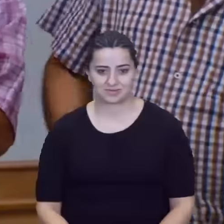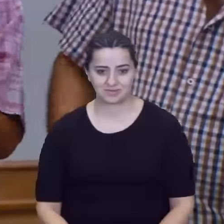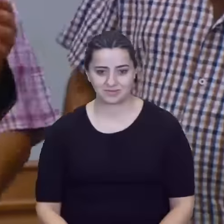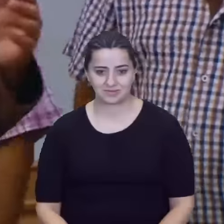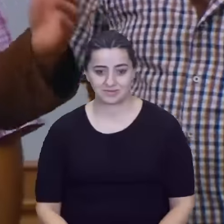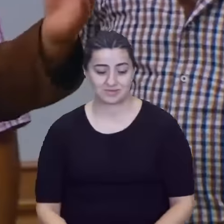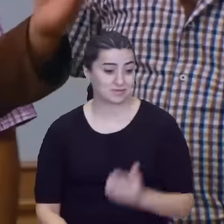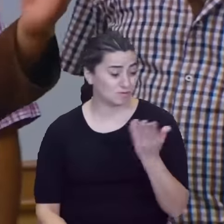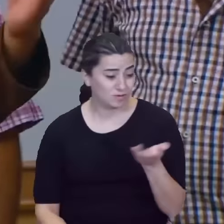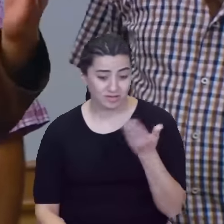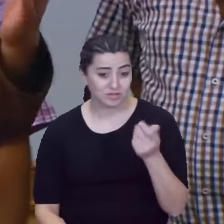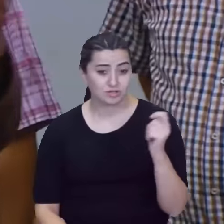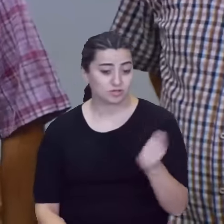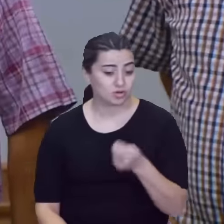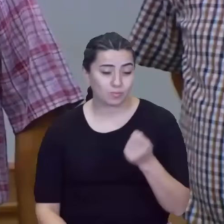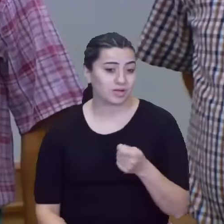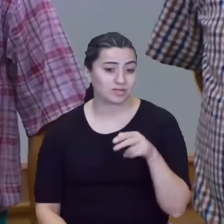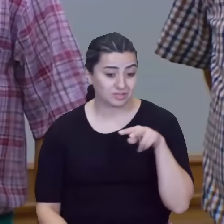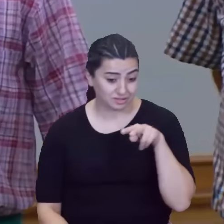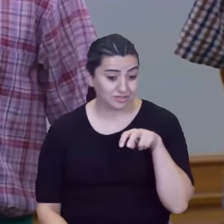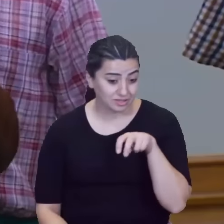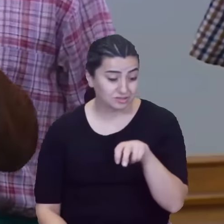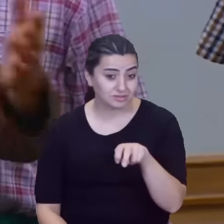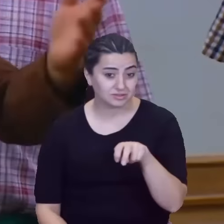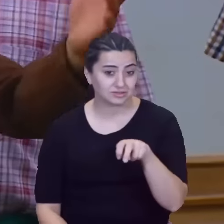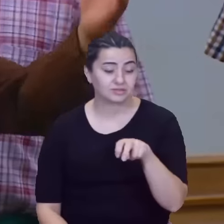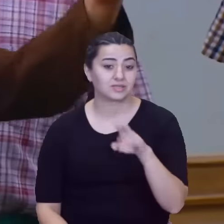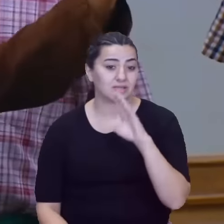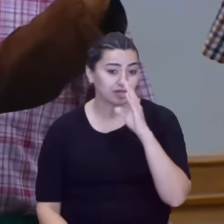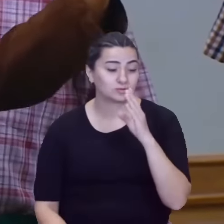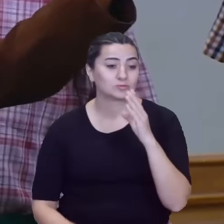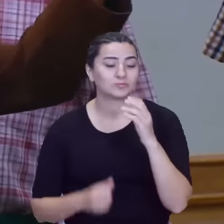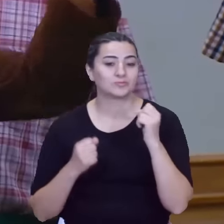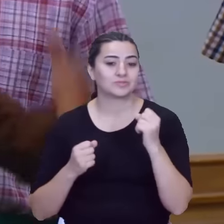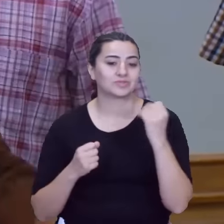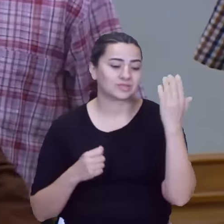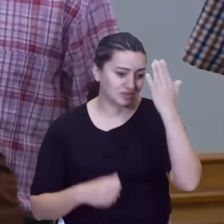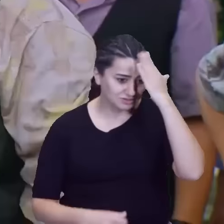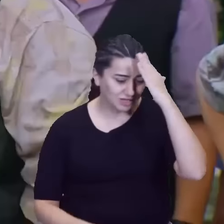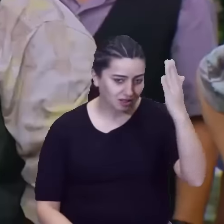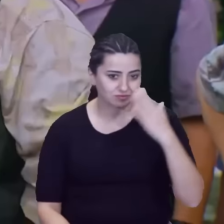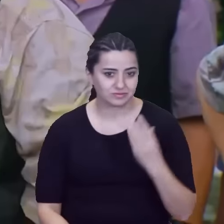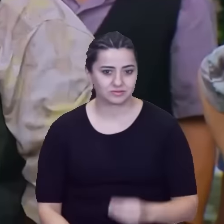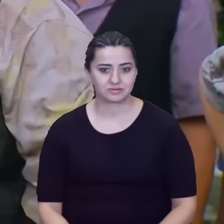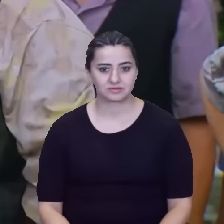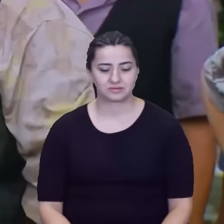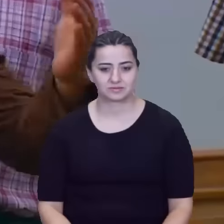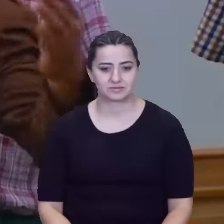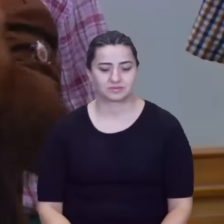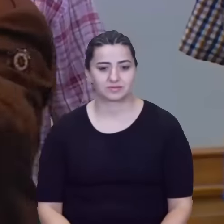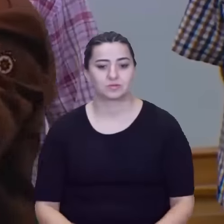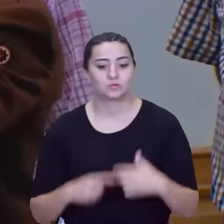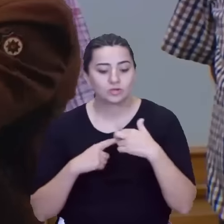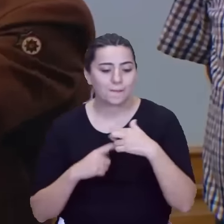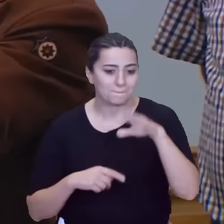Beledir, beledir. Çoban dede köprüsünden geçersen, Erzurum kalasına selam verirsen, Rüstem